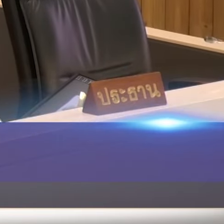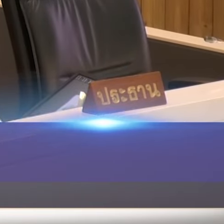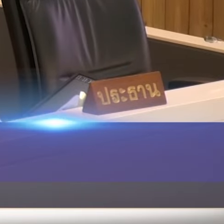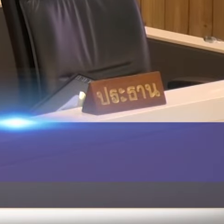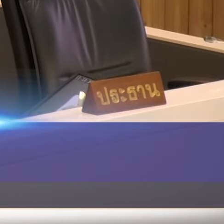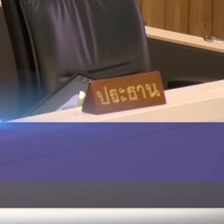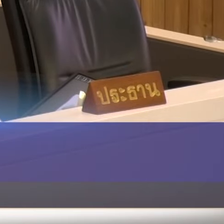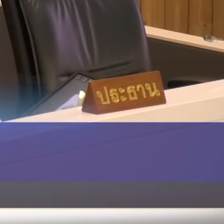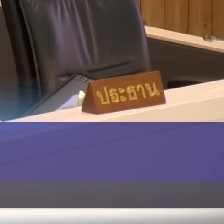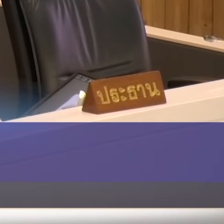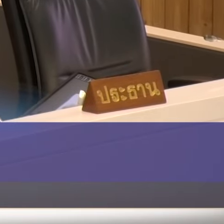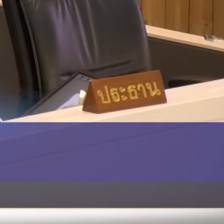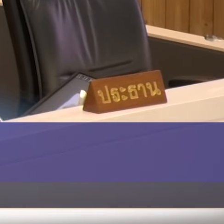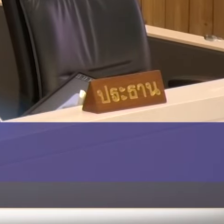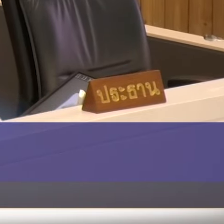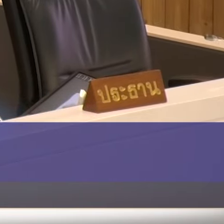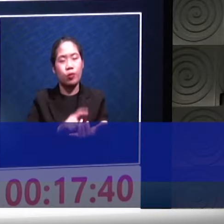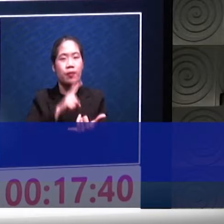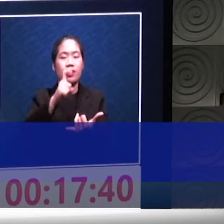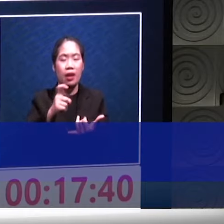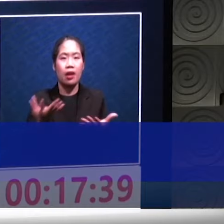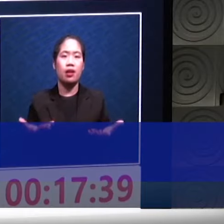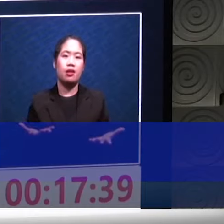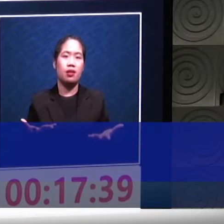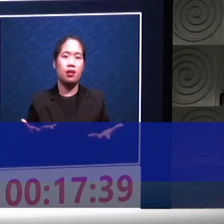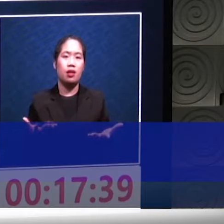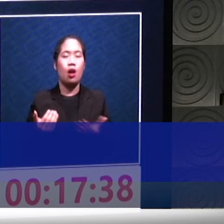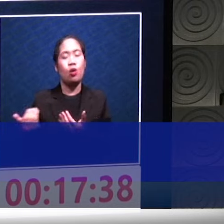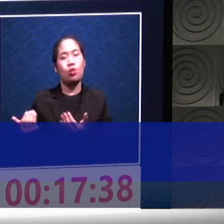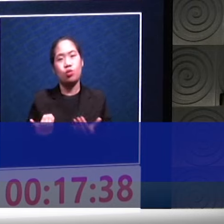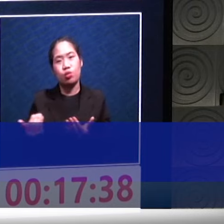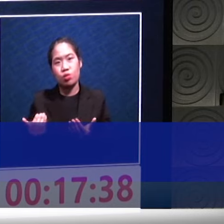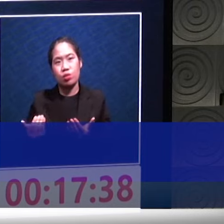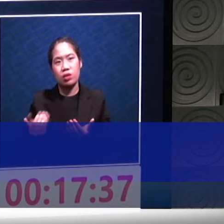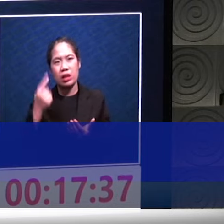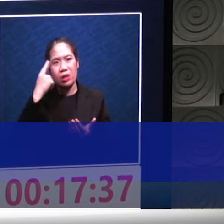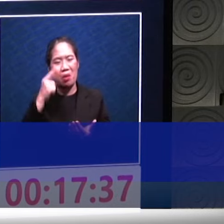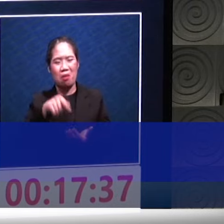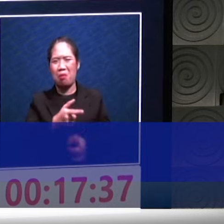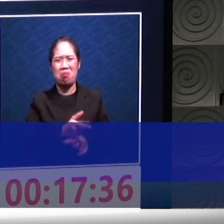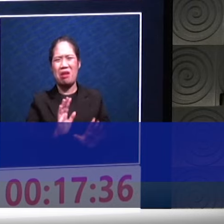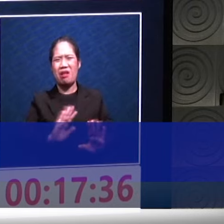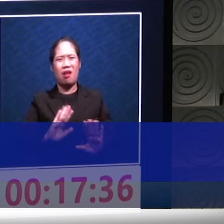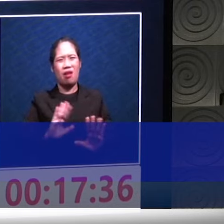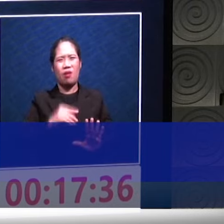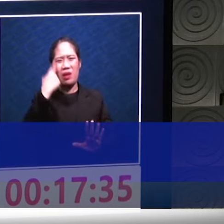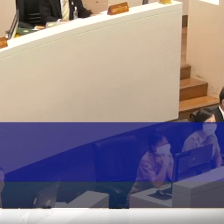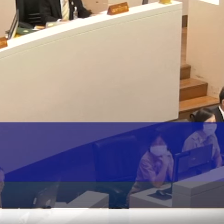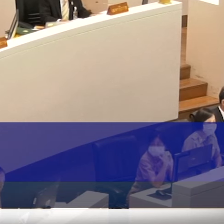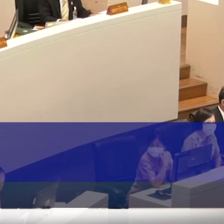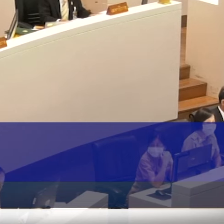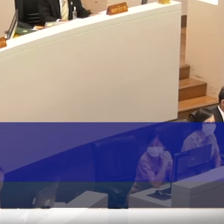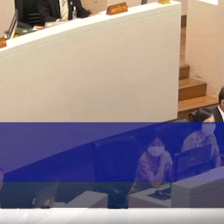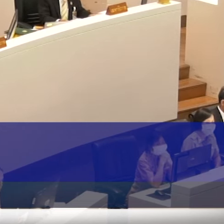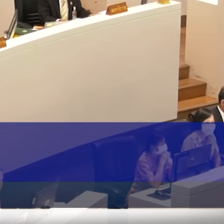าเรื่องการดูแลสุนัขพันธุ์ดุร้ายถามโดยนาวาตรีวุฒิพงษ์พงษ์สุวรรณสมาชิกวุฒิสภาเป็นผู้ตั้